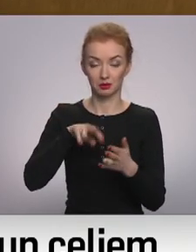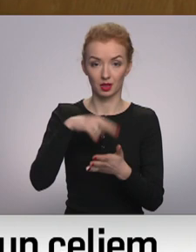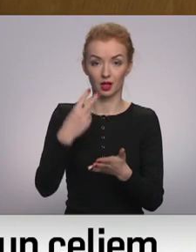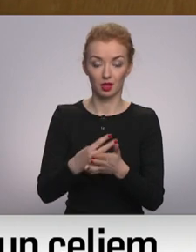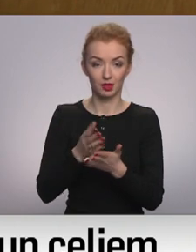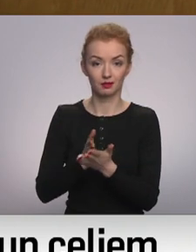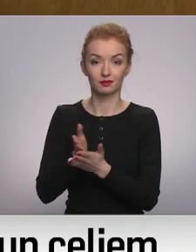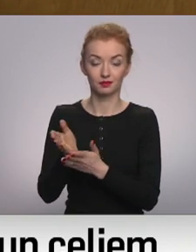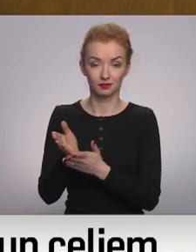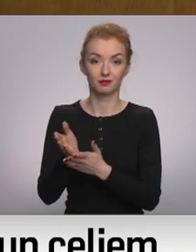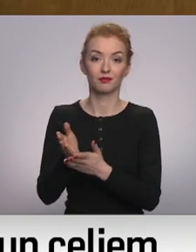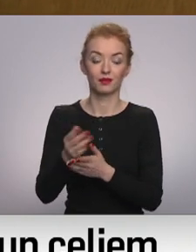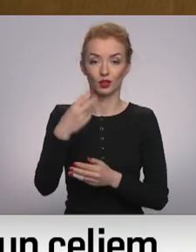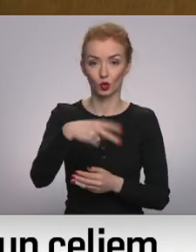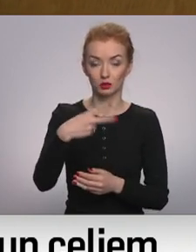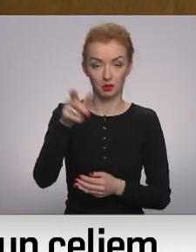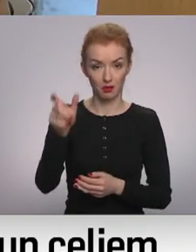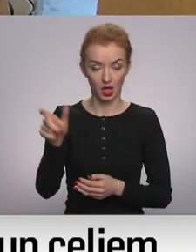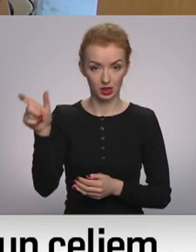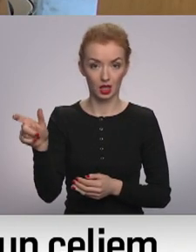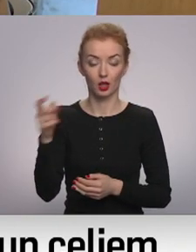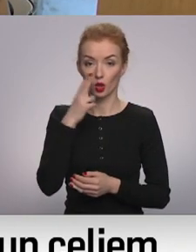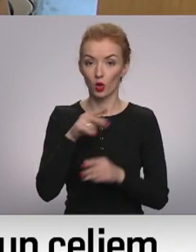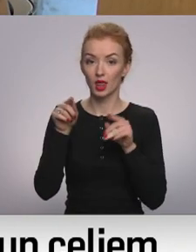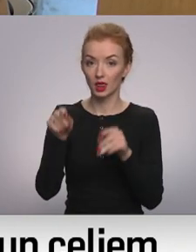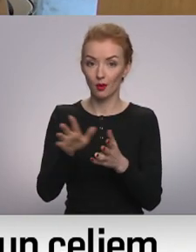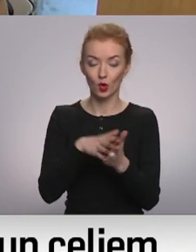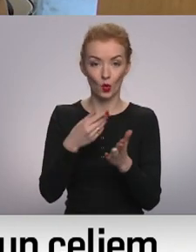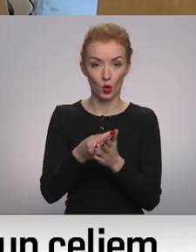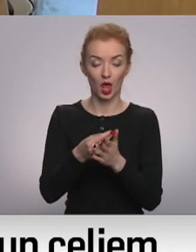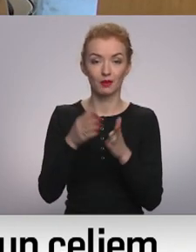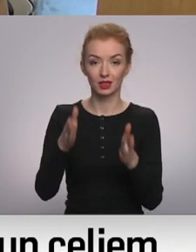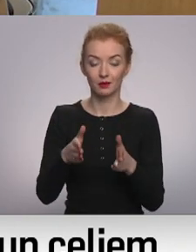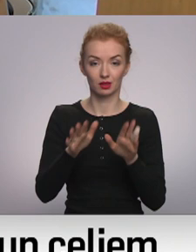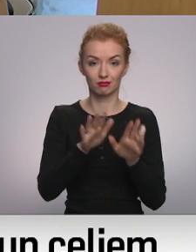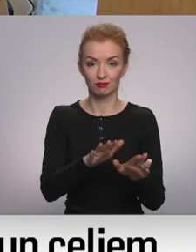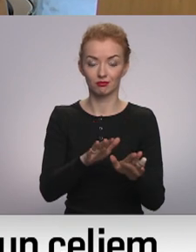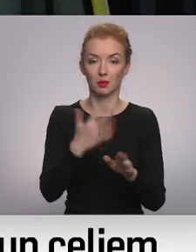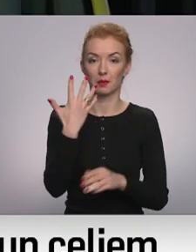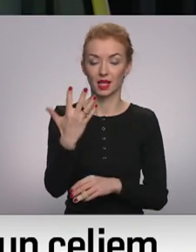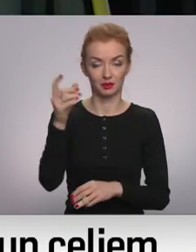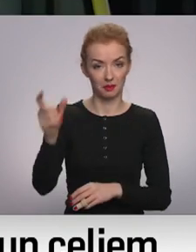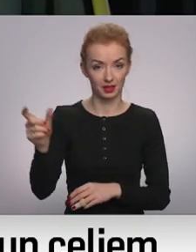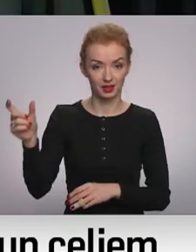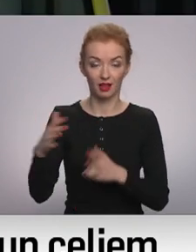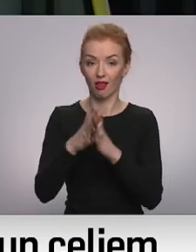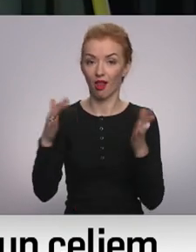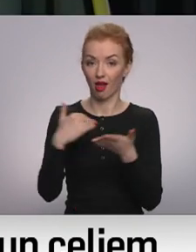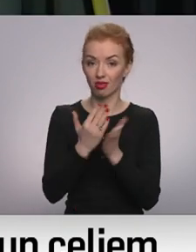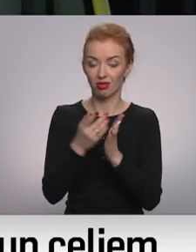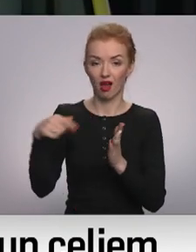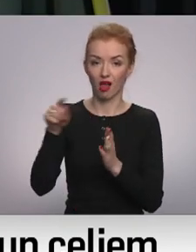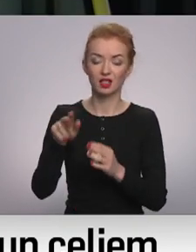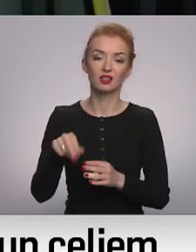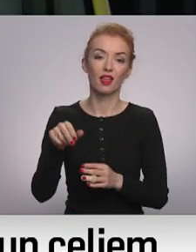palīdzība sniegta vairāk nekā 20 pacientiem, no kuriem joprojām ārstēšanos slimnīcā turpina 5. Lielākoties tie ir